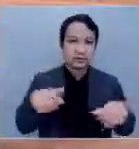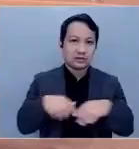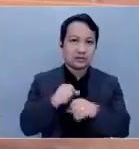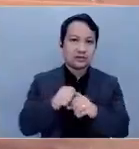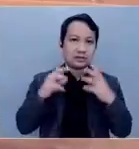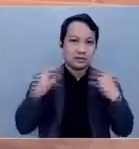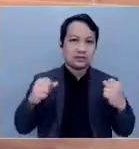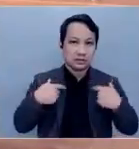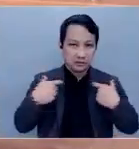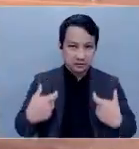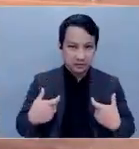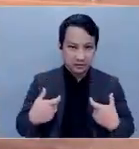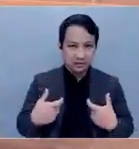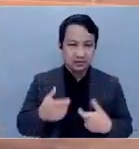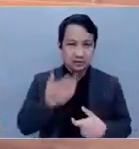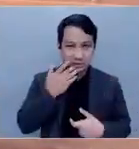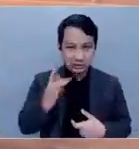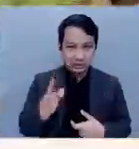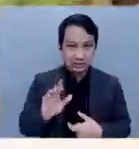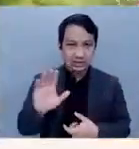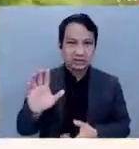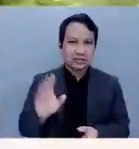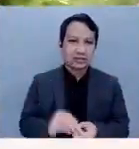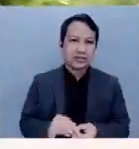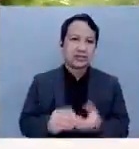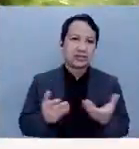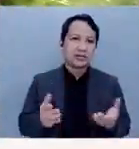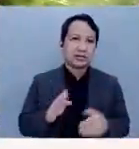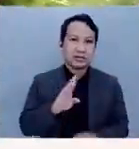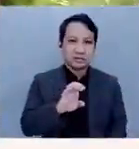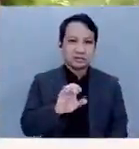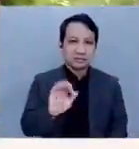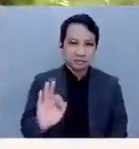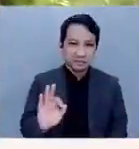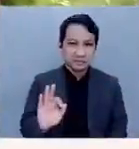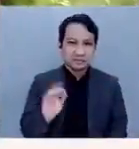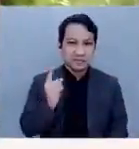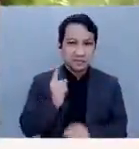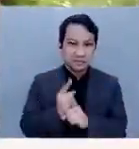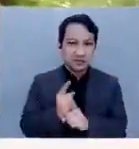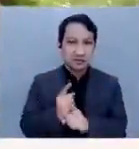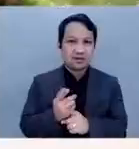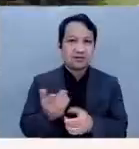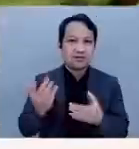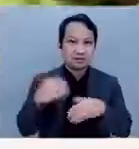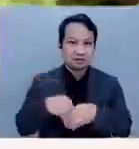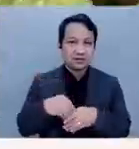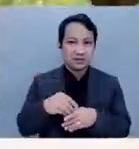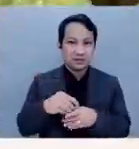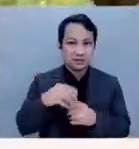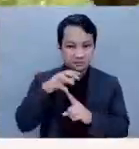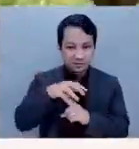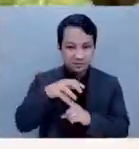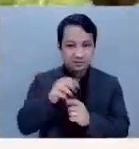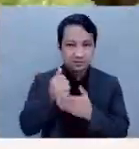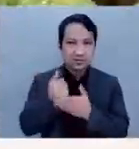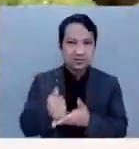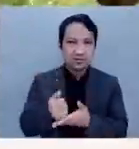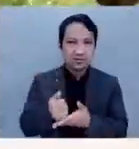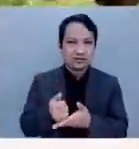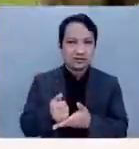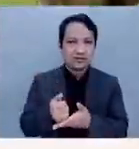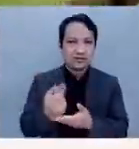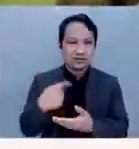bodybuilder ganyan, paborito nitong beef and broccoli eh, no? Tapos sinamahan pa natin ng mushrooms, makakatulong talaga yan sa mga gains natin. Sa